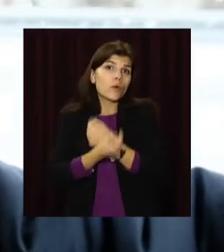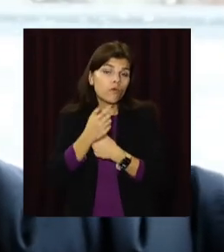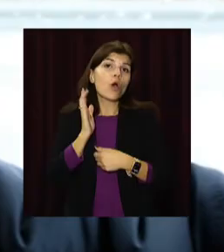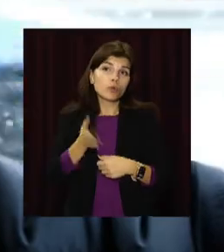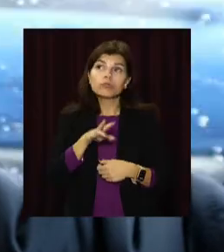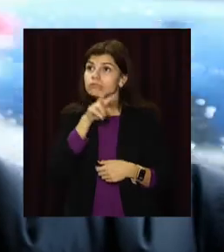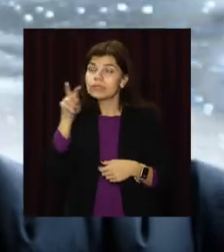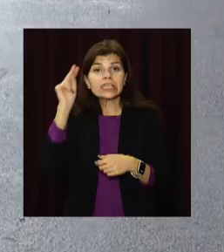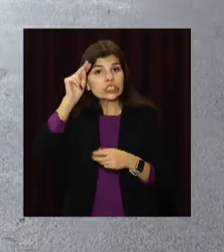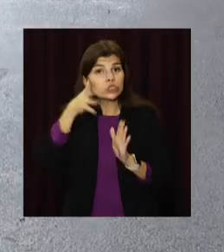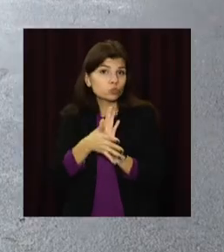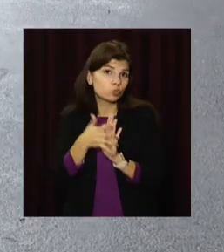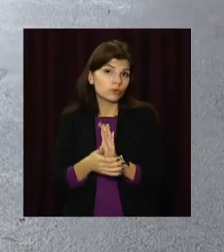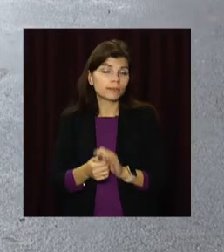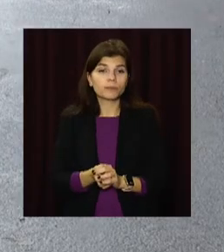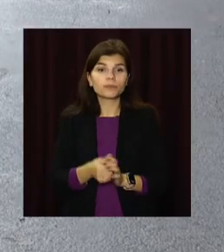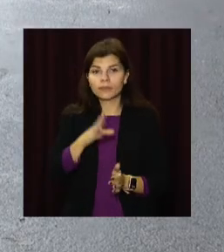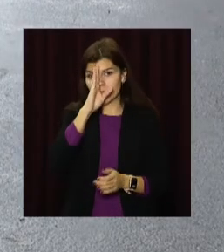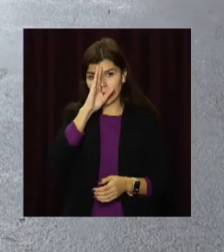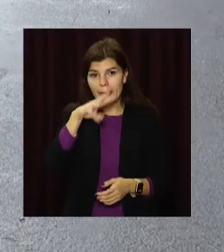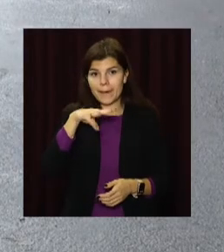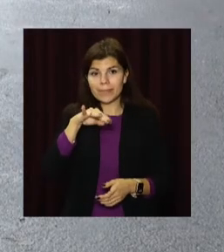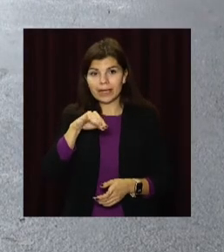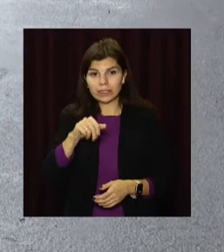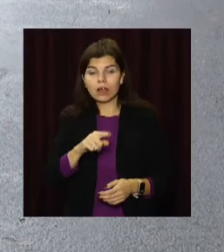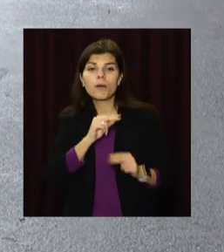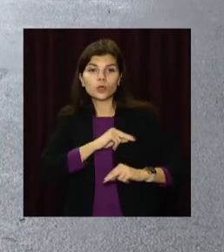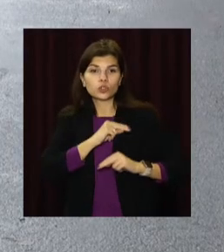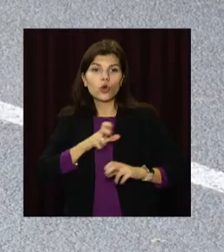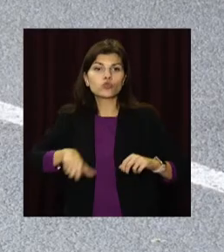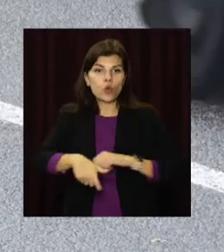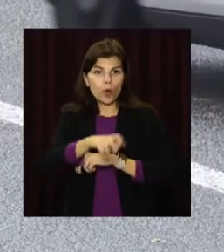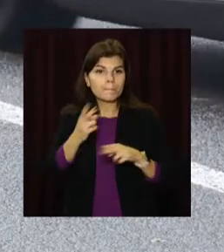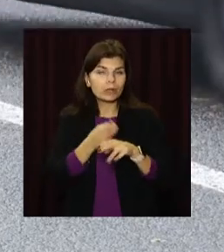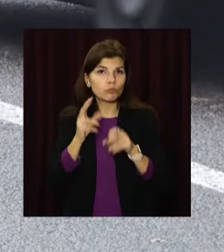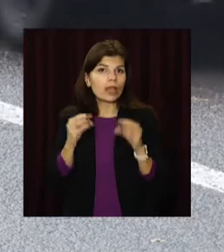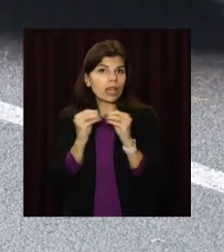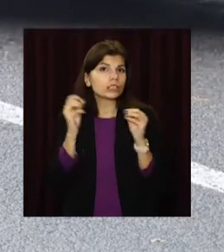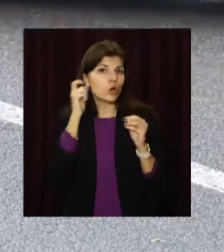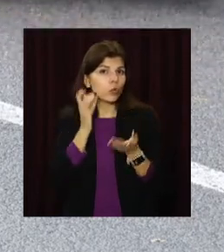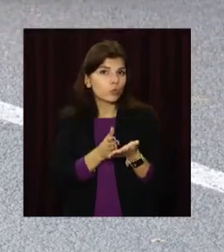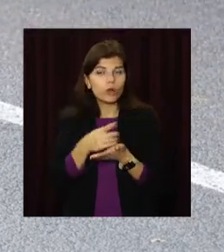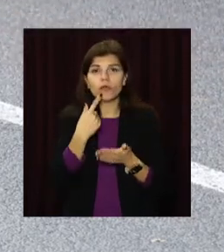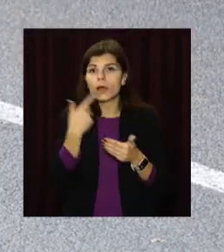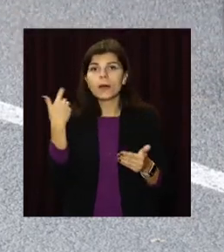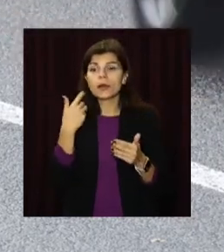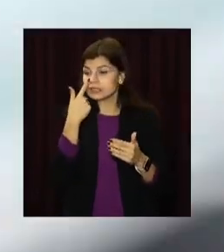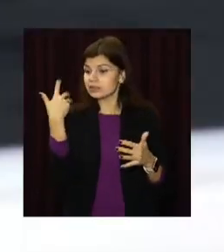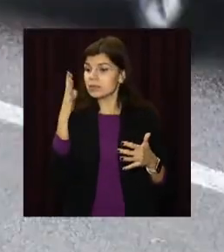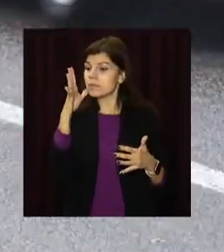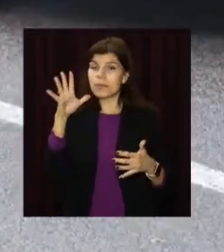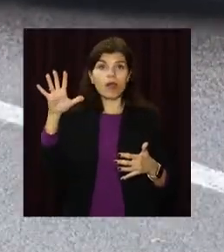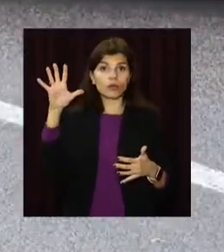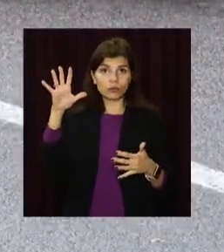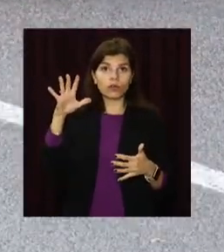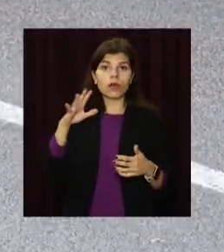їх изучать. Микита Нем'ятий працює у сфері дорожньої безпеки 10 років. Говорить, за останні п'ятиліття правила